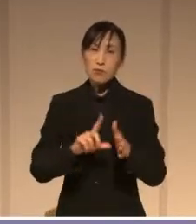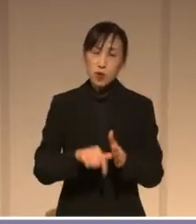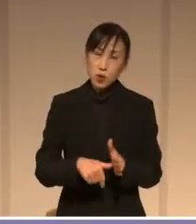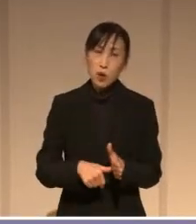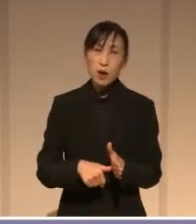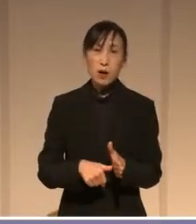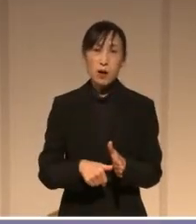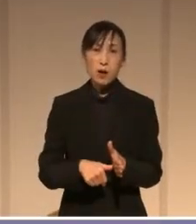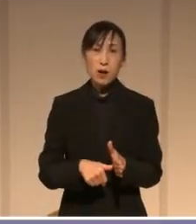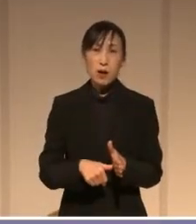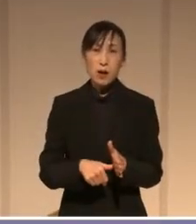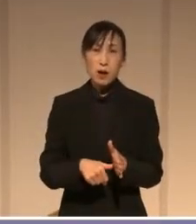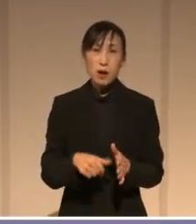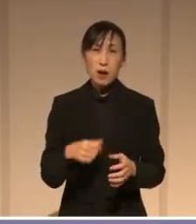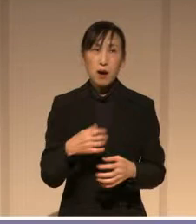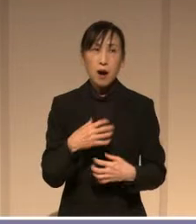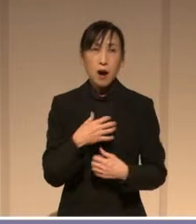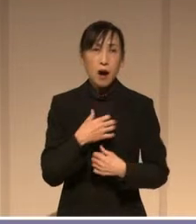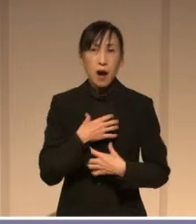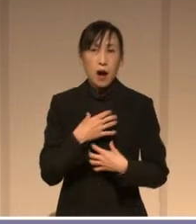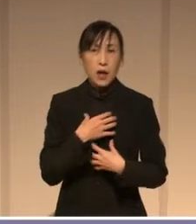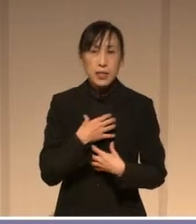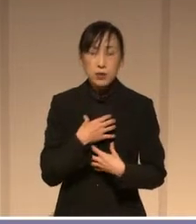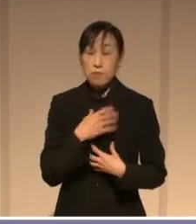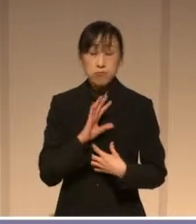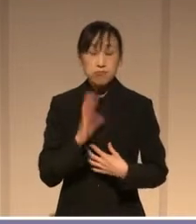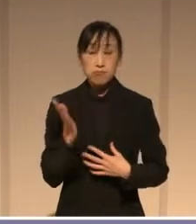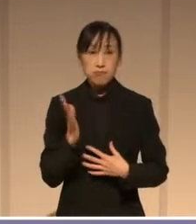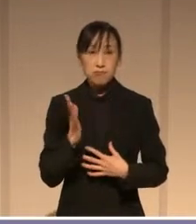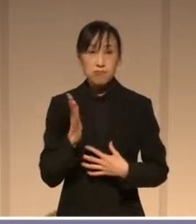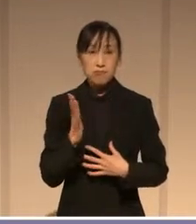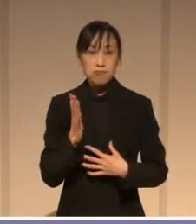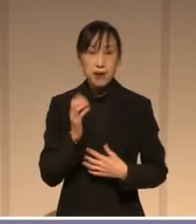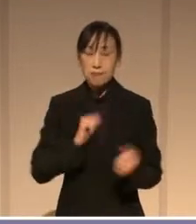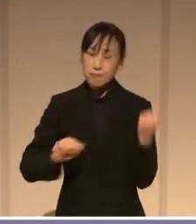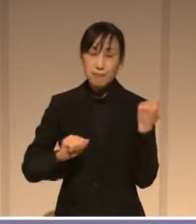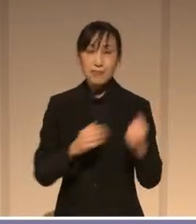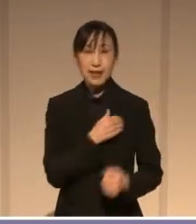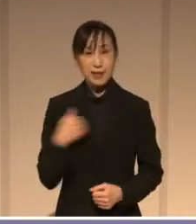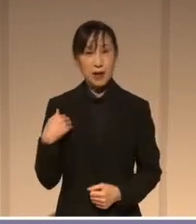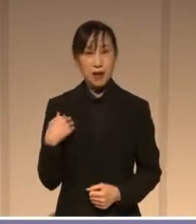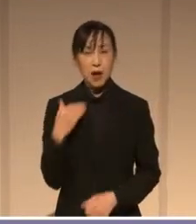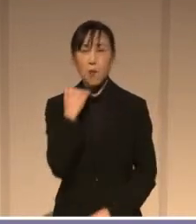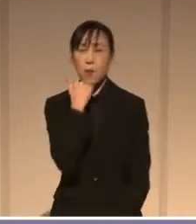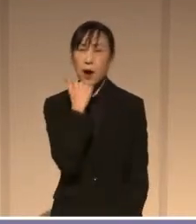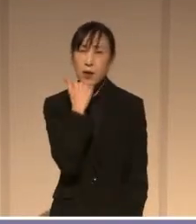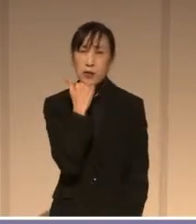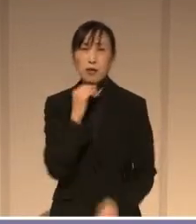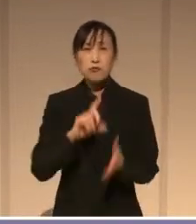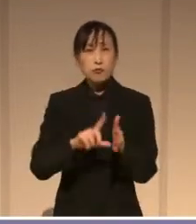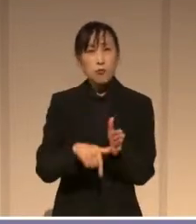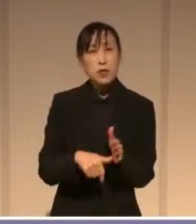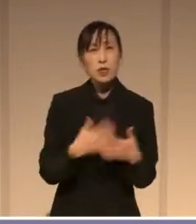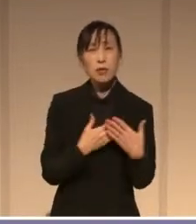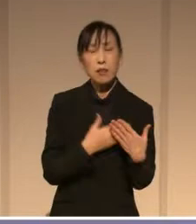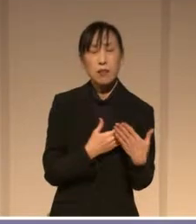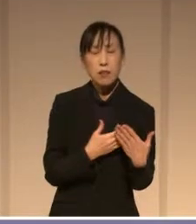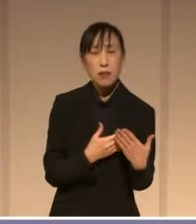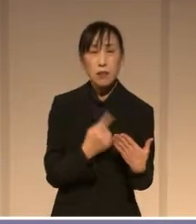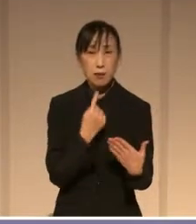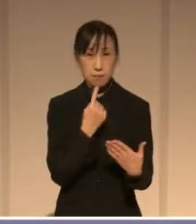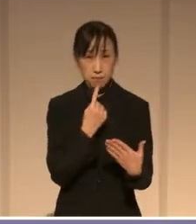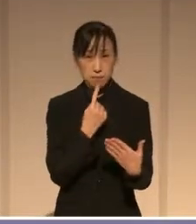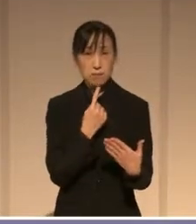緊張しないで演技ができたんですけど待っている時間がすごく緊張してでもあのすごく